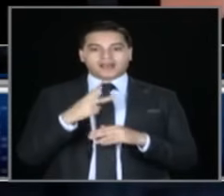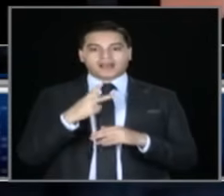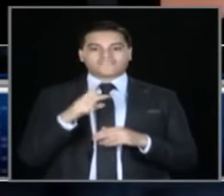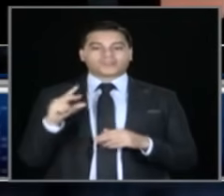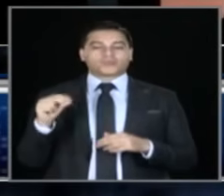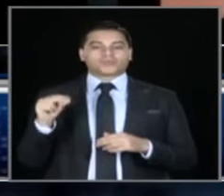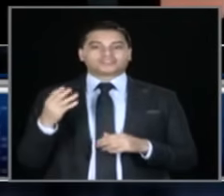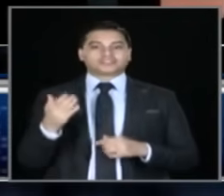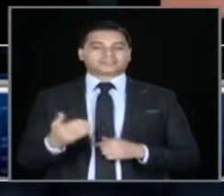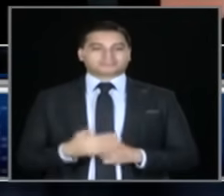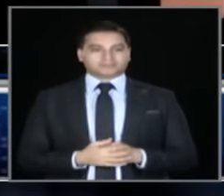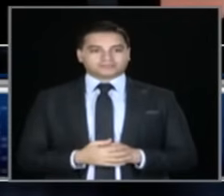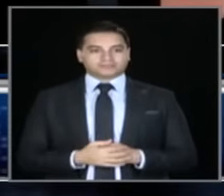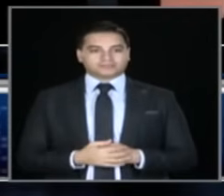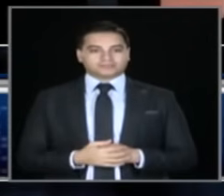2020،